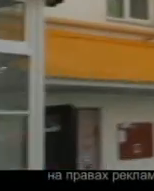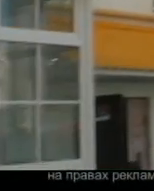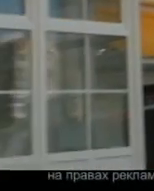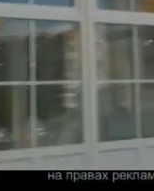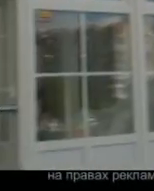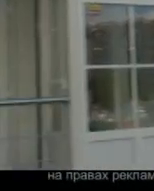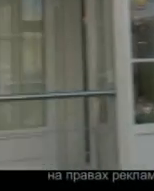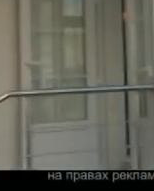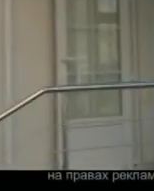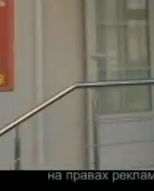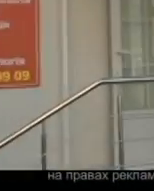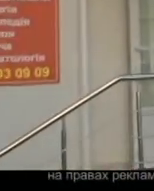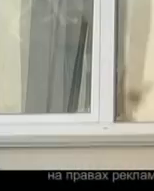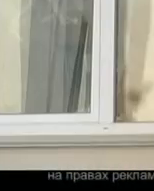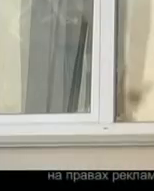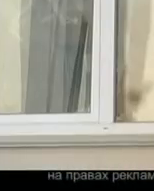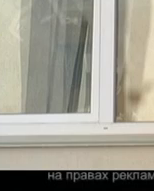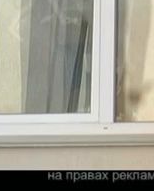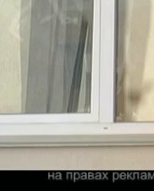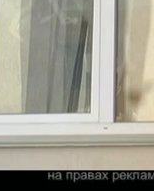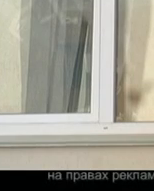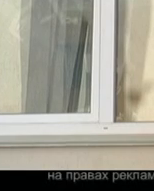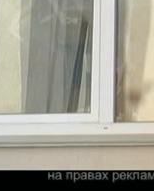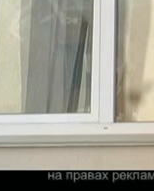завжди на вас чекають. Консультації лікаря безкоштовні.